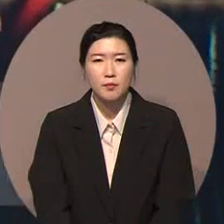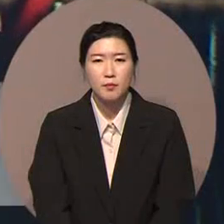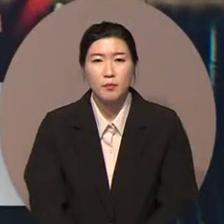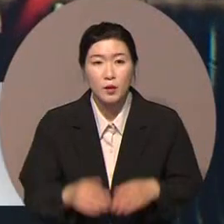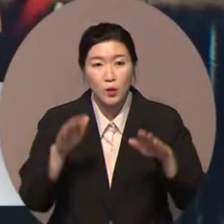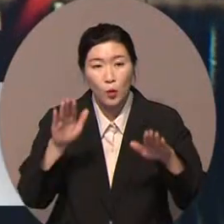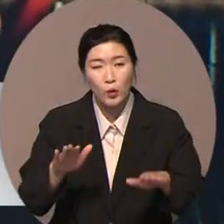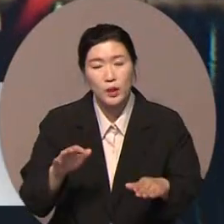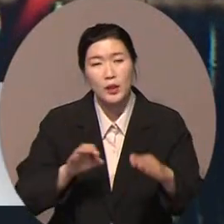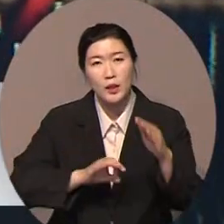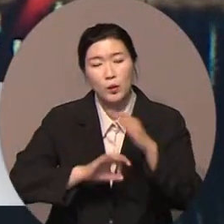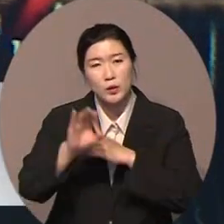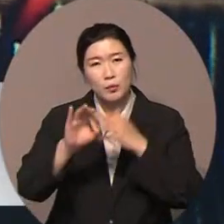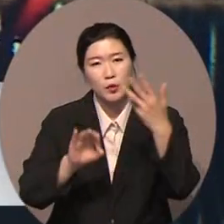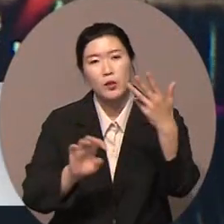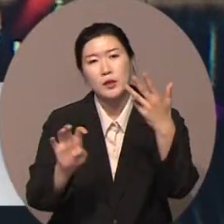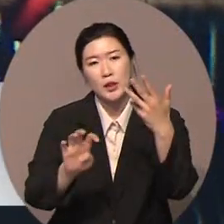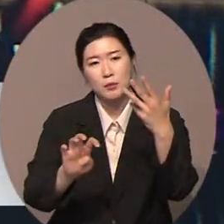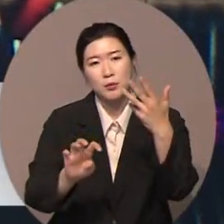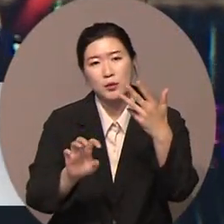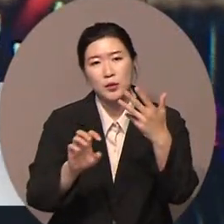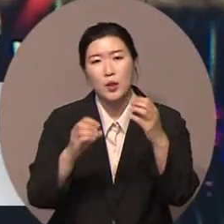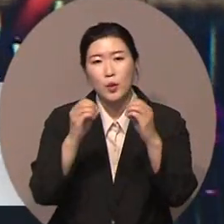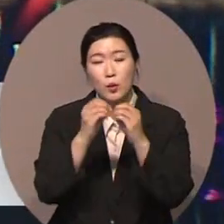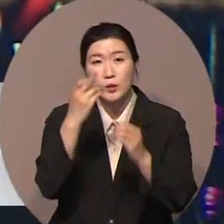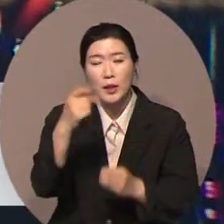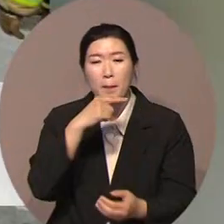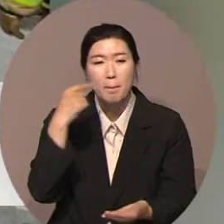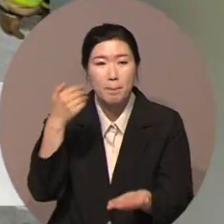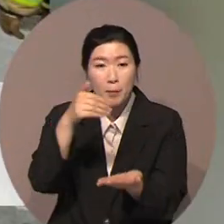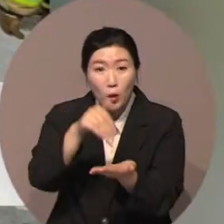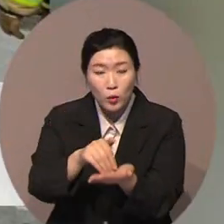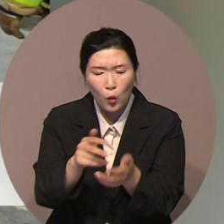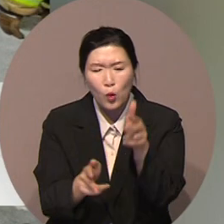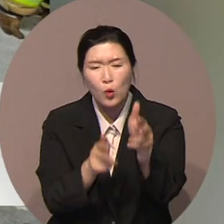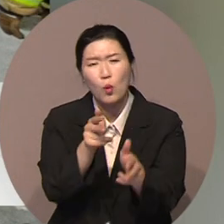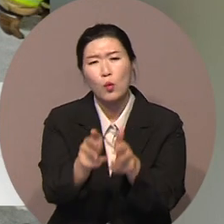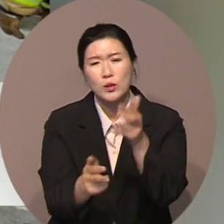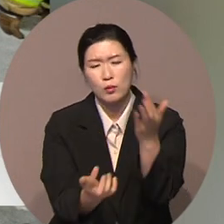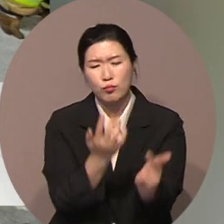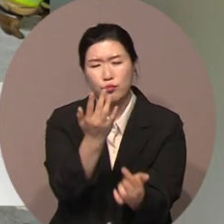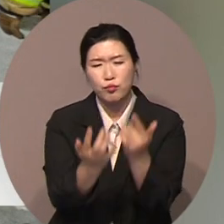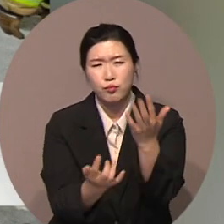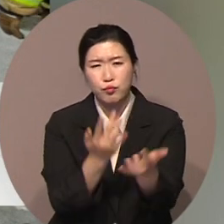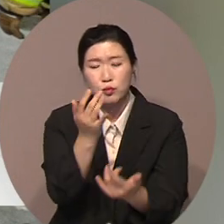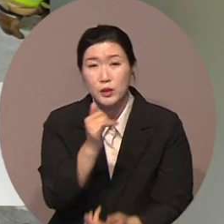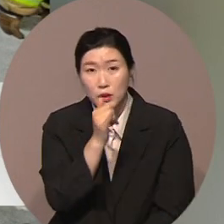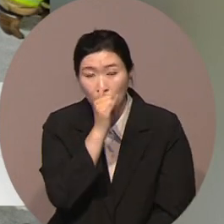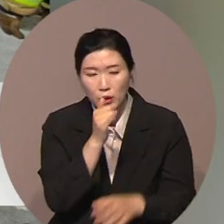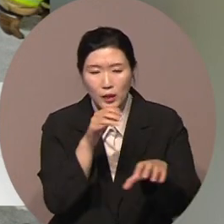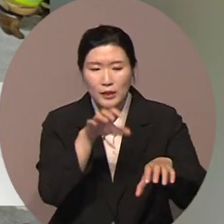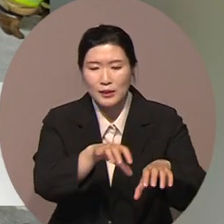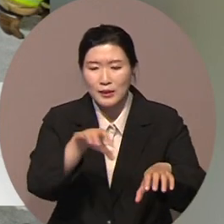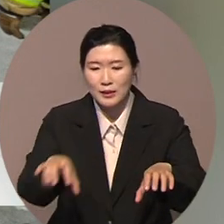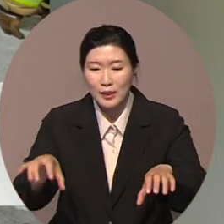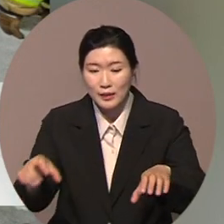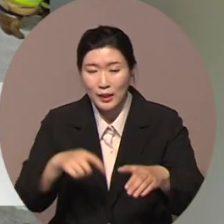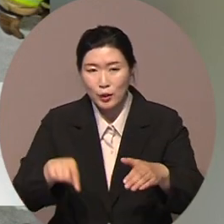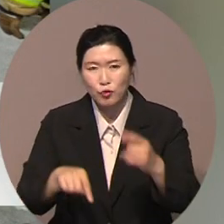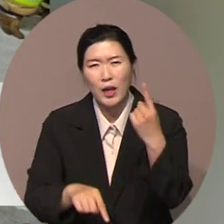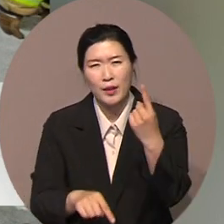오늘 오전 8시 40분쯤 논산시 부정면에 있는 벽돌 제주공장에서 불이나 공장 세동 가운데